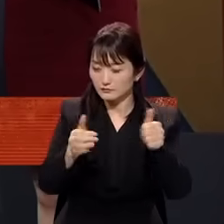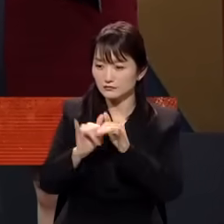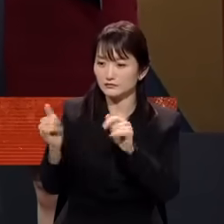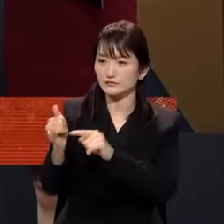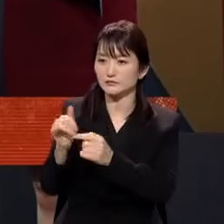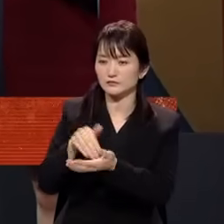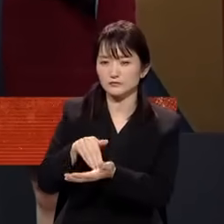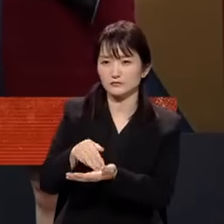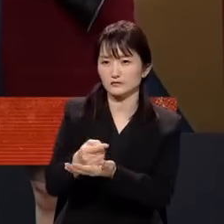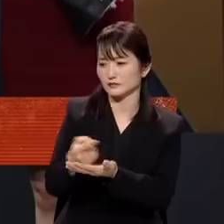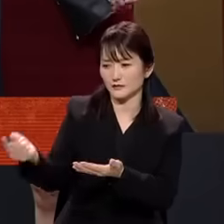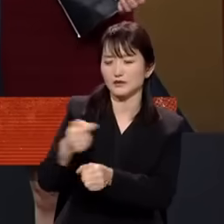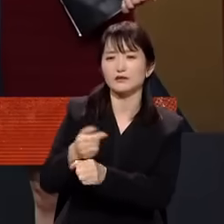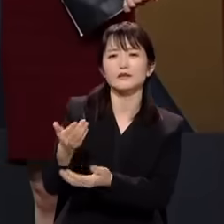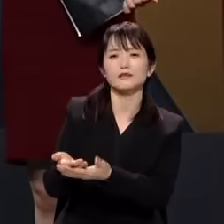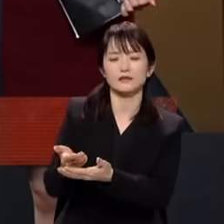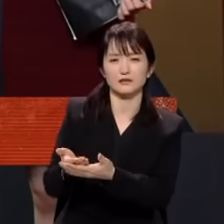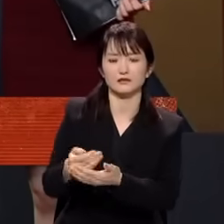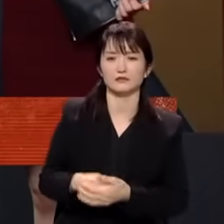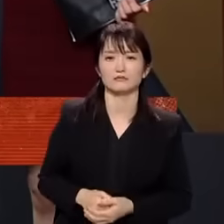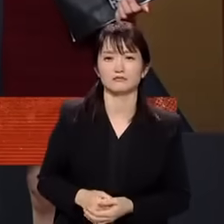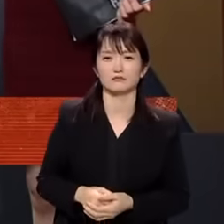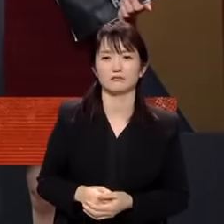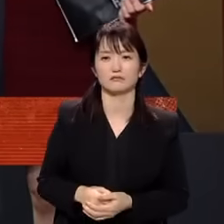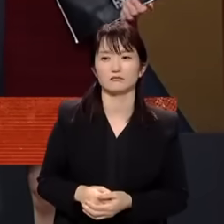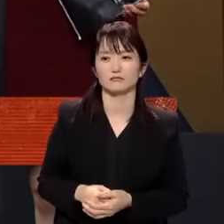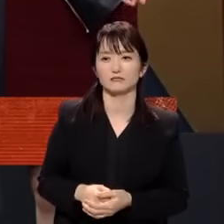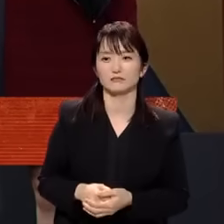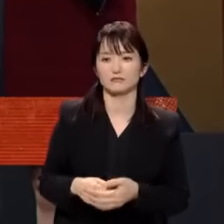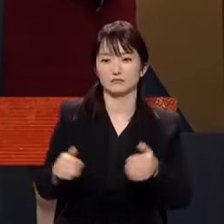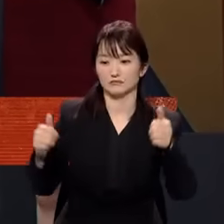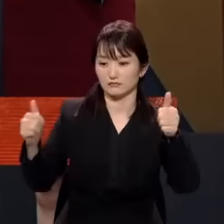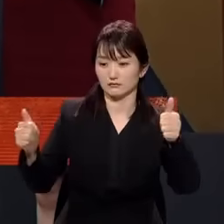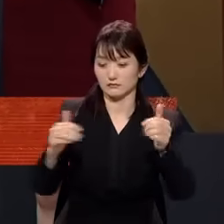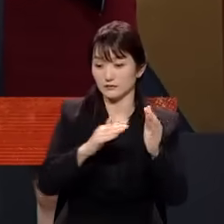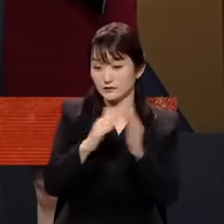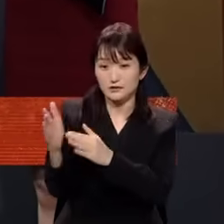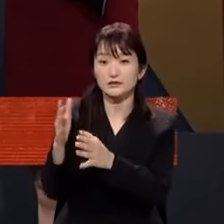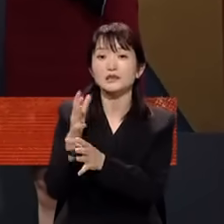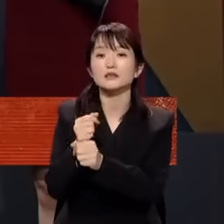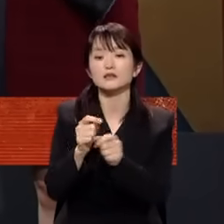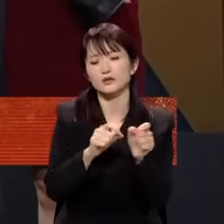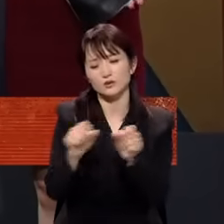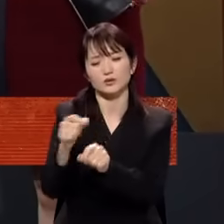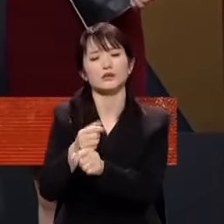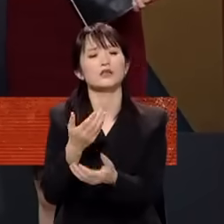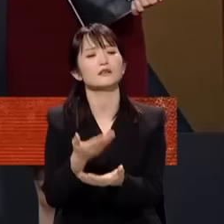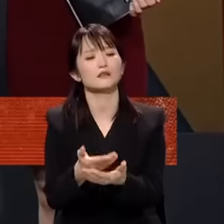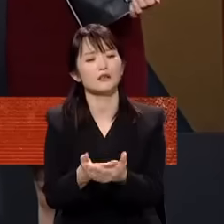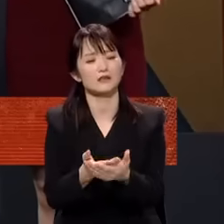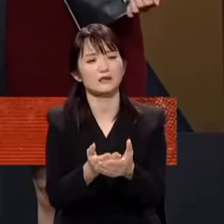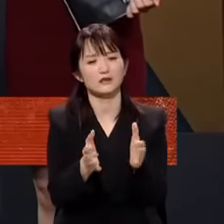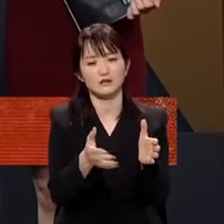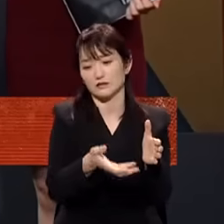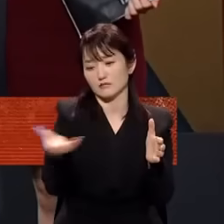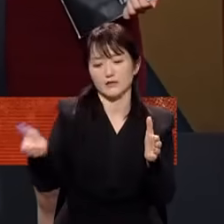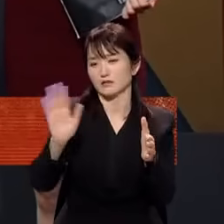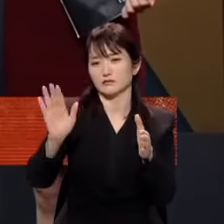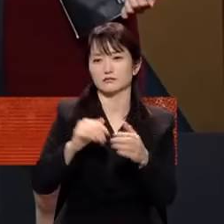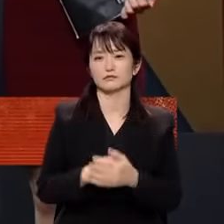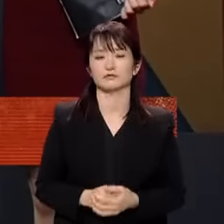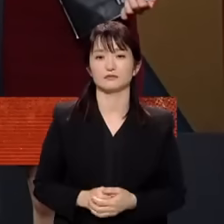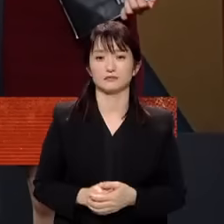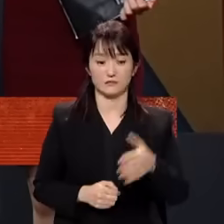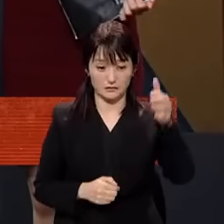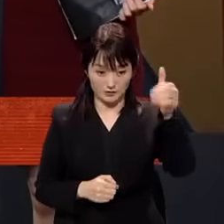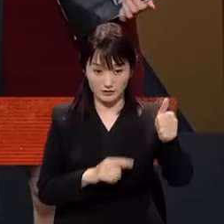나가달라고 요구했는데요. 하지만 세입자는 약속했던 이사 일정마저 미뤄달라며 나가지 않았고, 화가 난